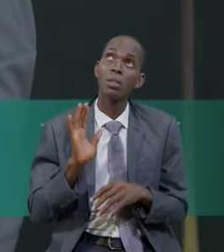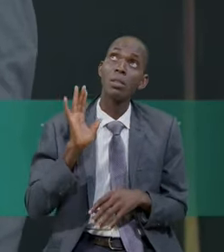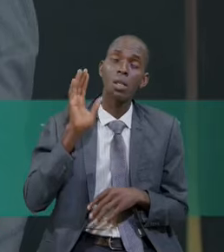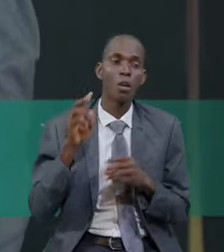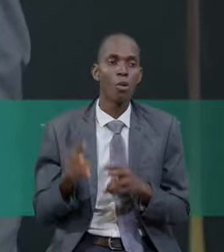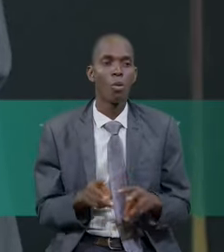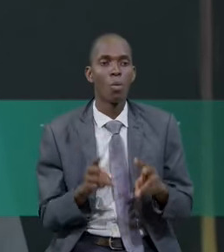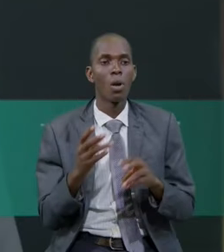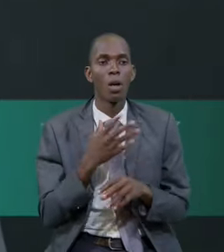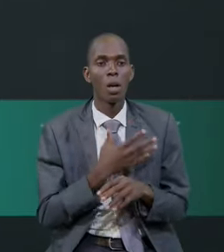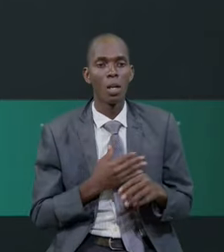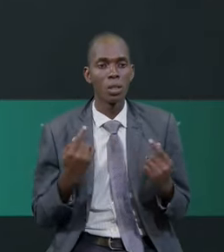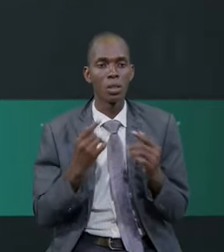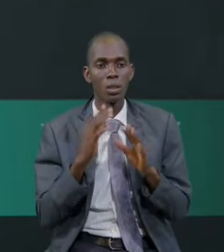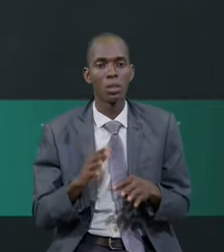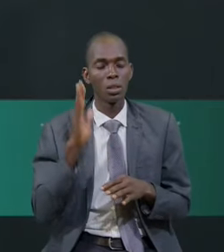et les pécheurs,